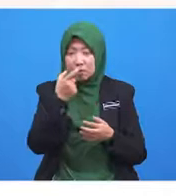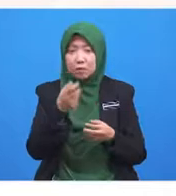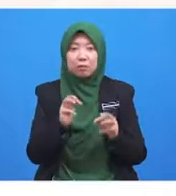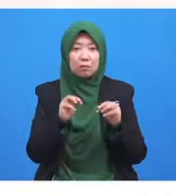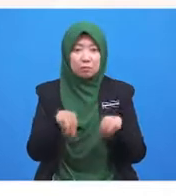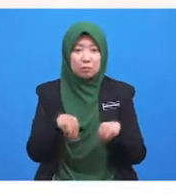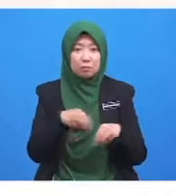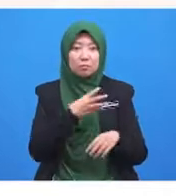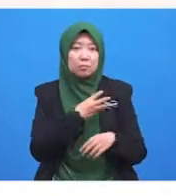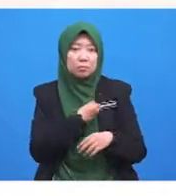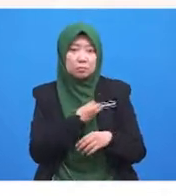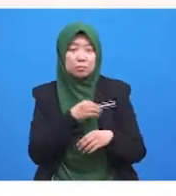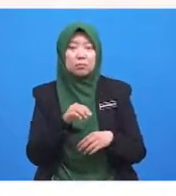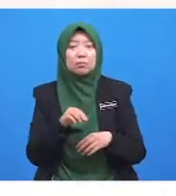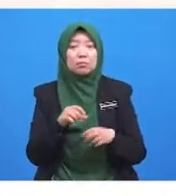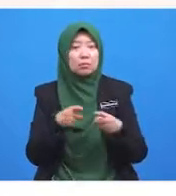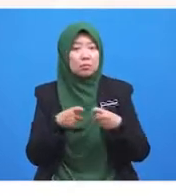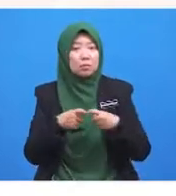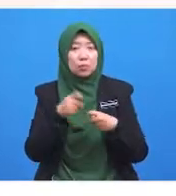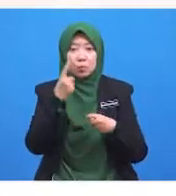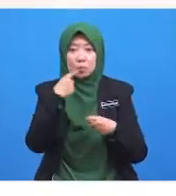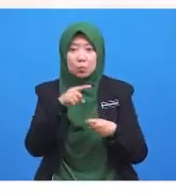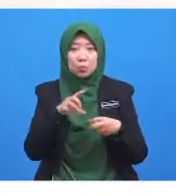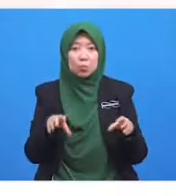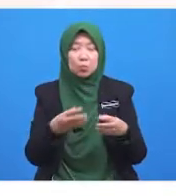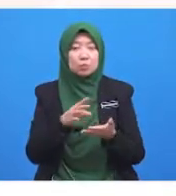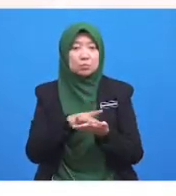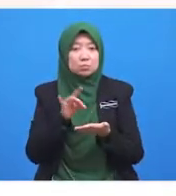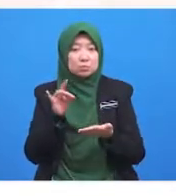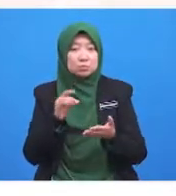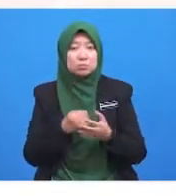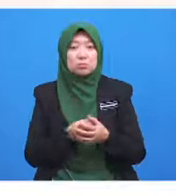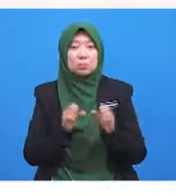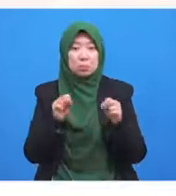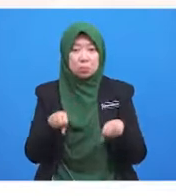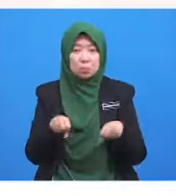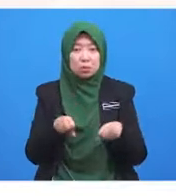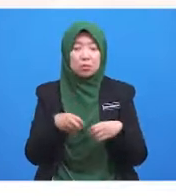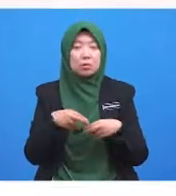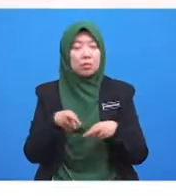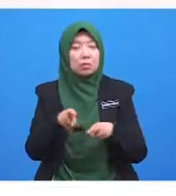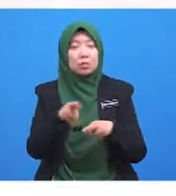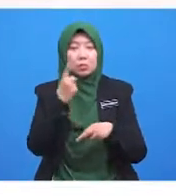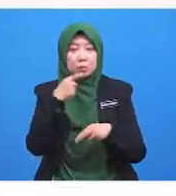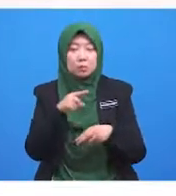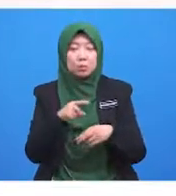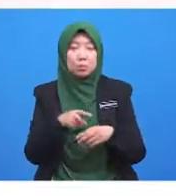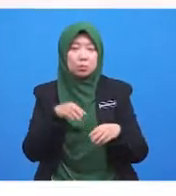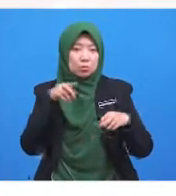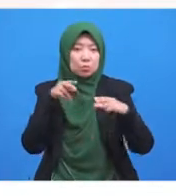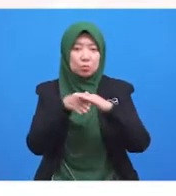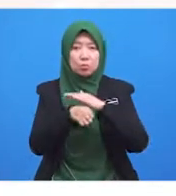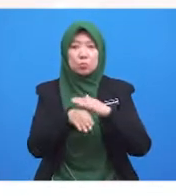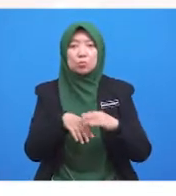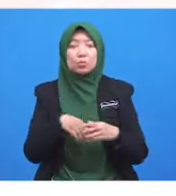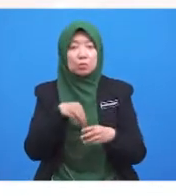menembusi tisu. Denyut yang pendek membolehkan arus untuk menembusi jauh lebih mendalam. Dengan